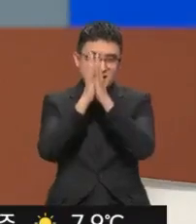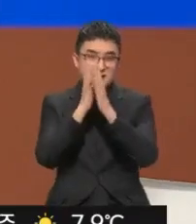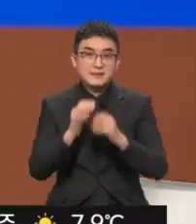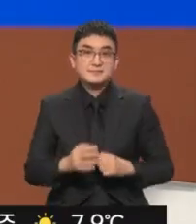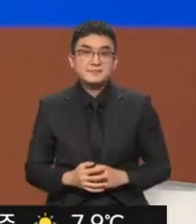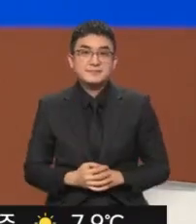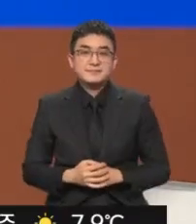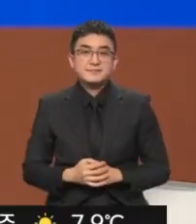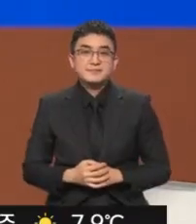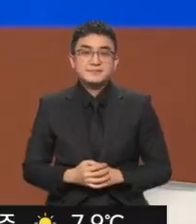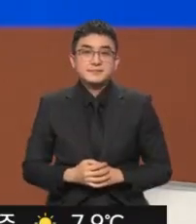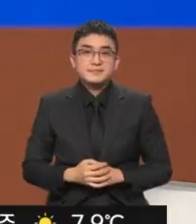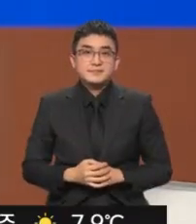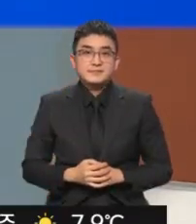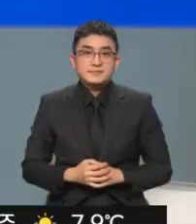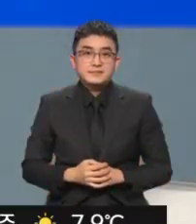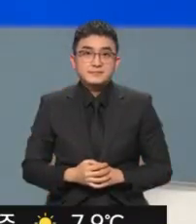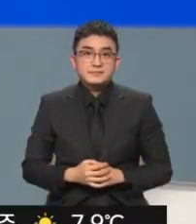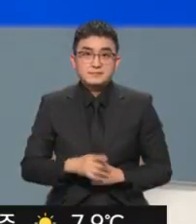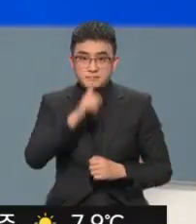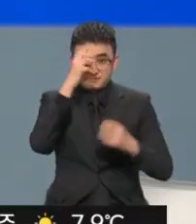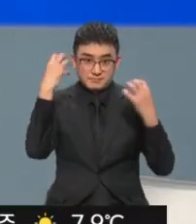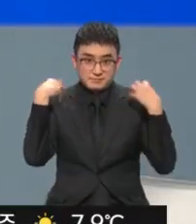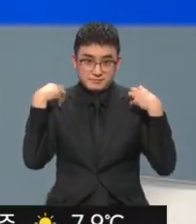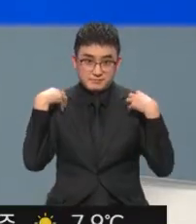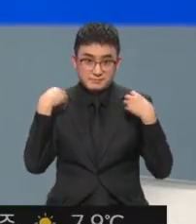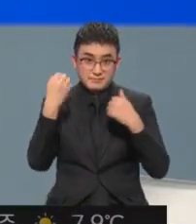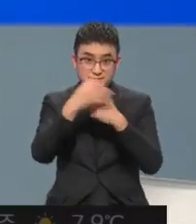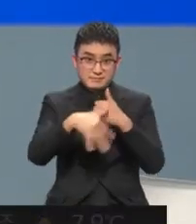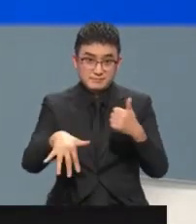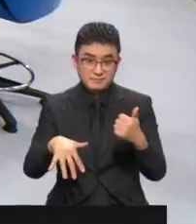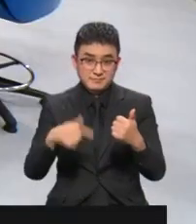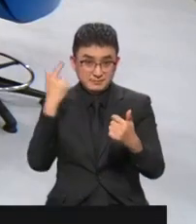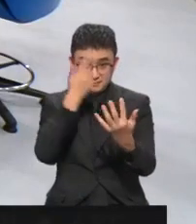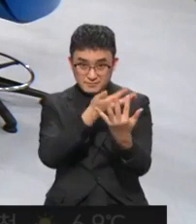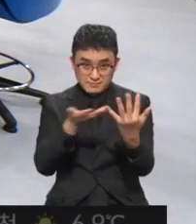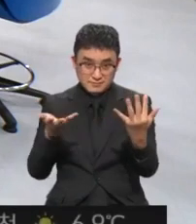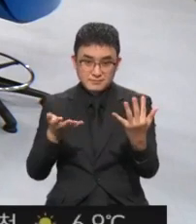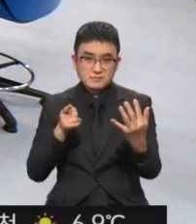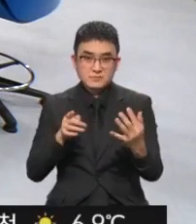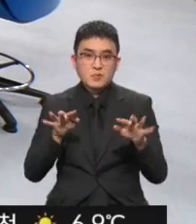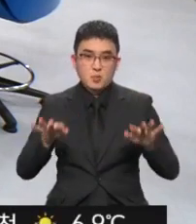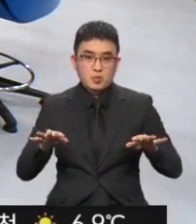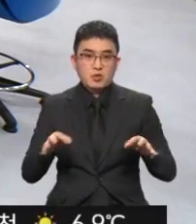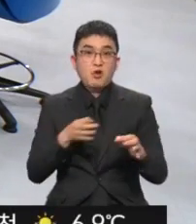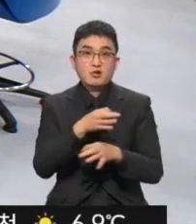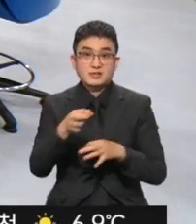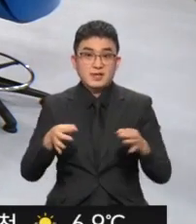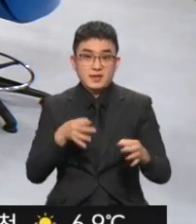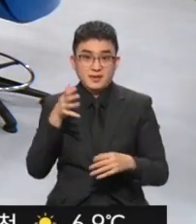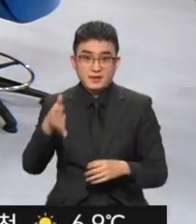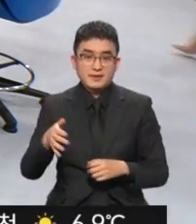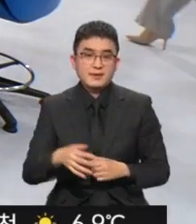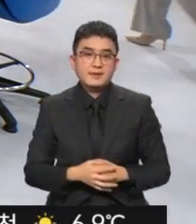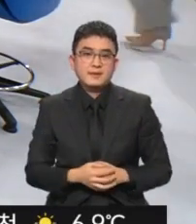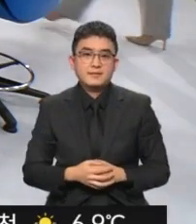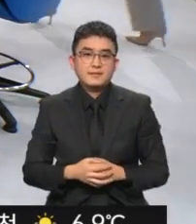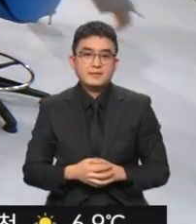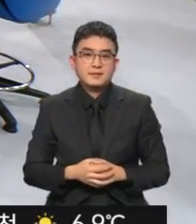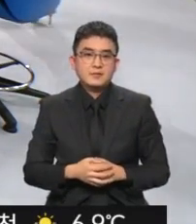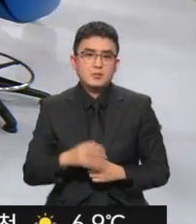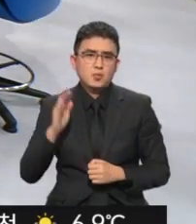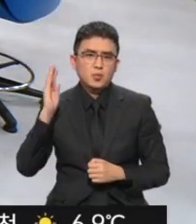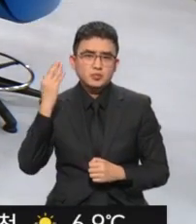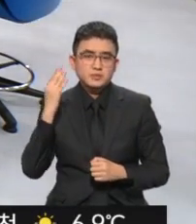자 아까도 얘기했습니다만 대정부 질문 오늘 둘째 날이 진행이 되고 있고 경제 분야 질문입니다 류 실장이 조금 전에 얘기를 했죠 최근